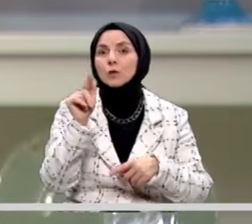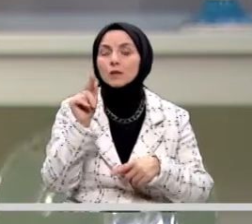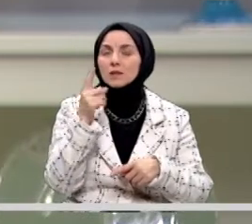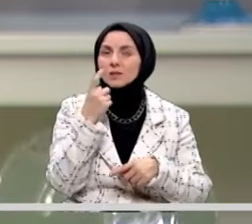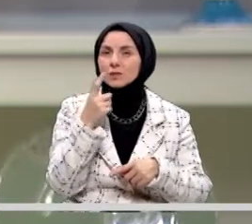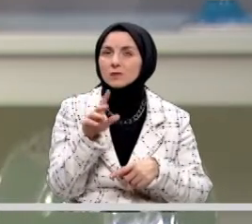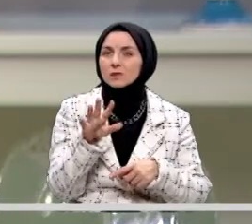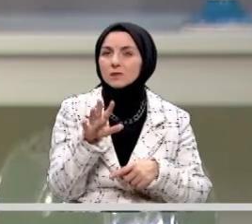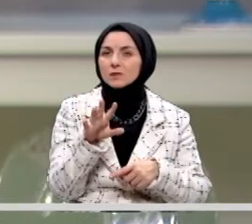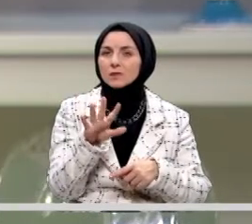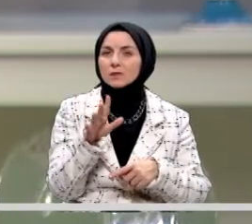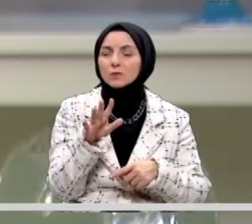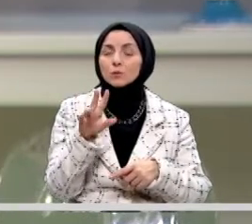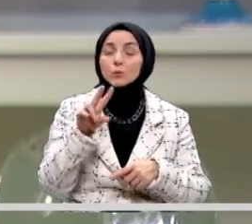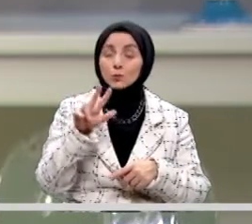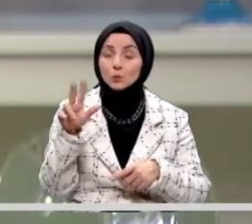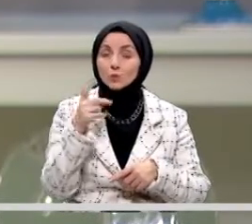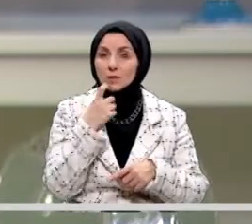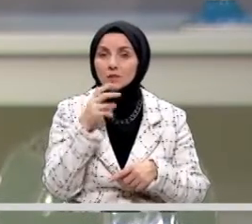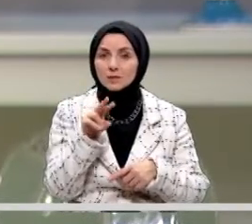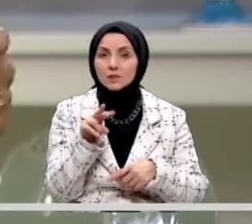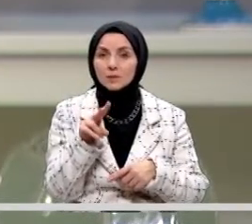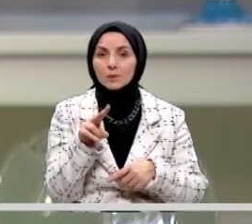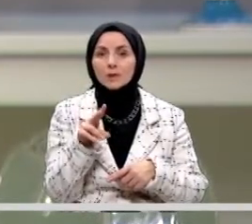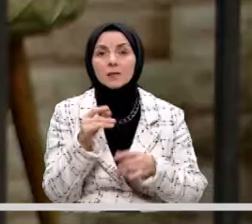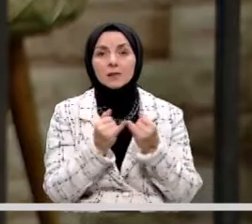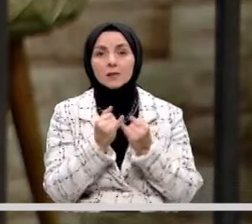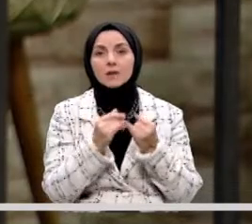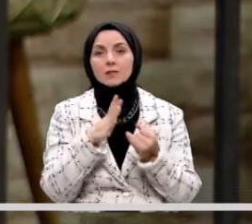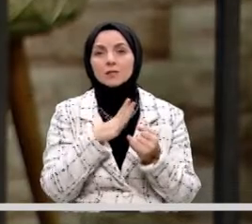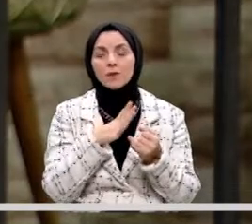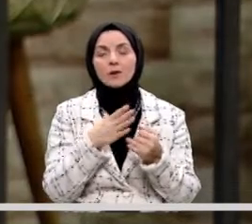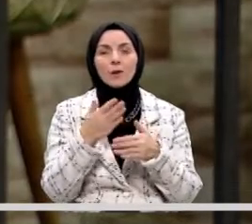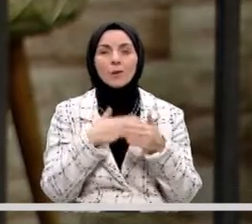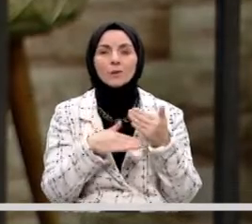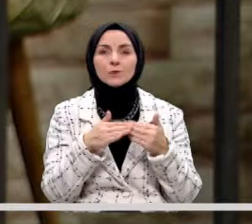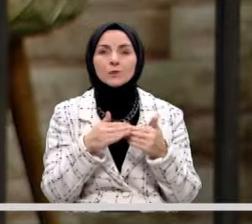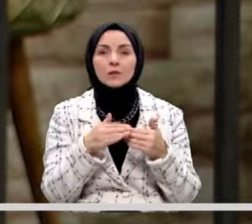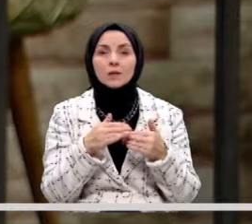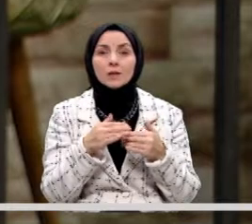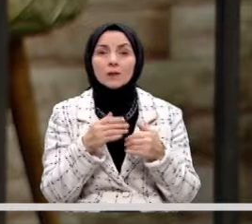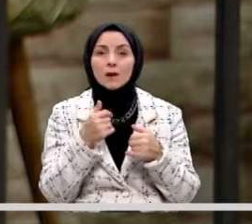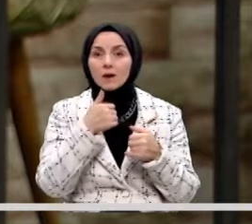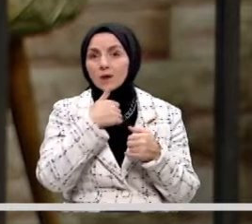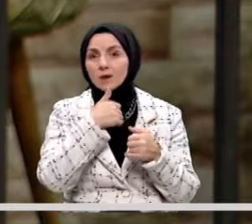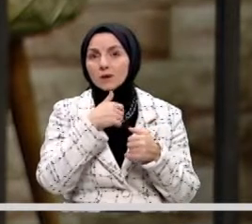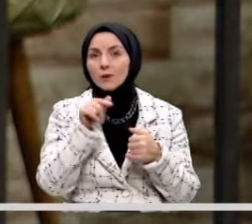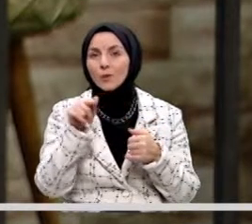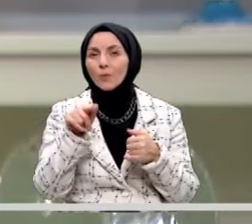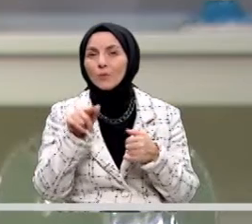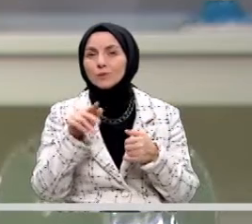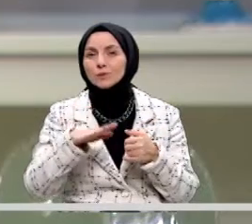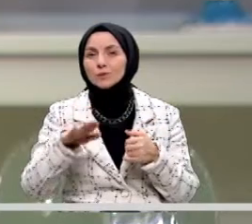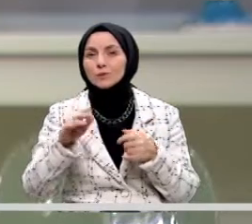başlarda bir güzel gitti geldi kardeşi zorlandı ama abiciğimi bırakmayalım falan bir süre sonra o da şöyle demeye başlamış